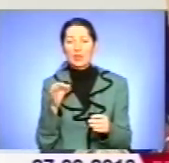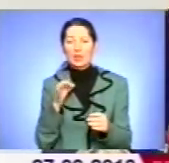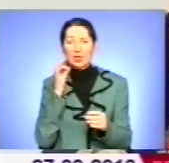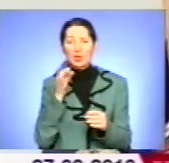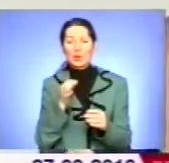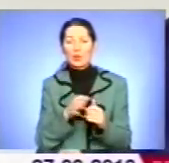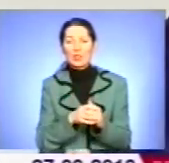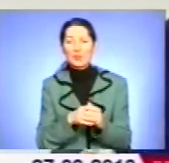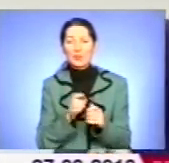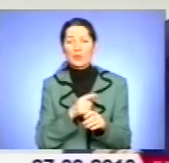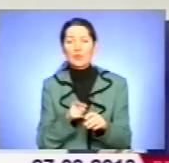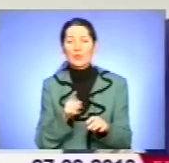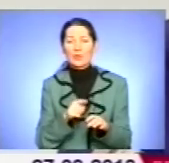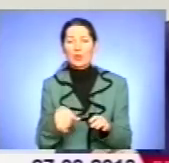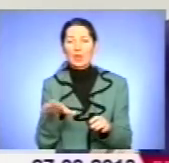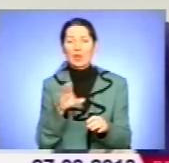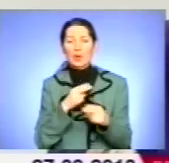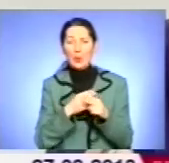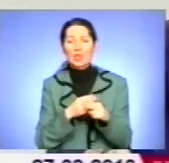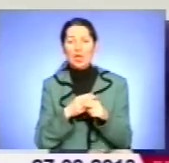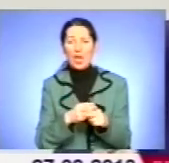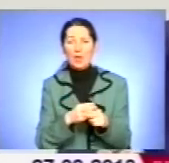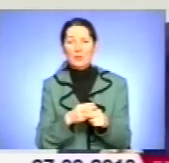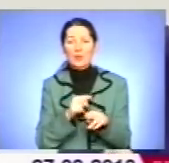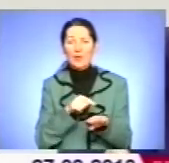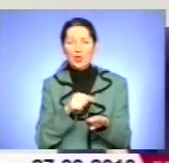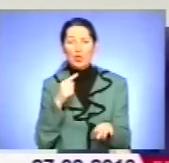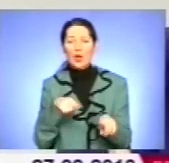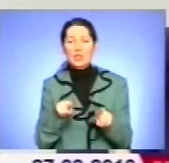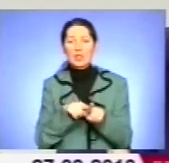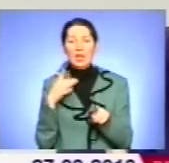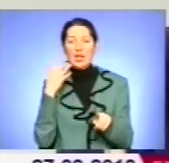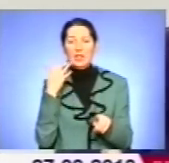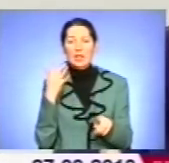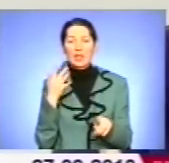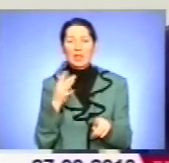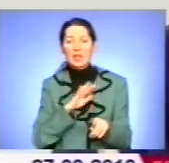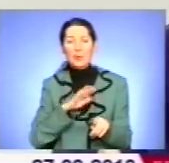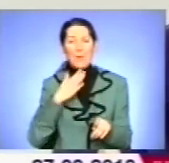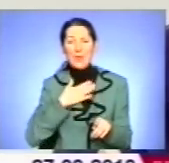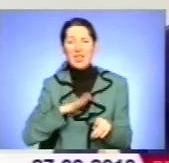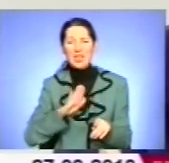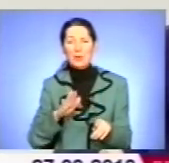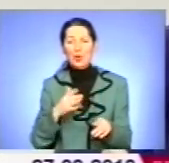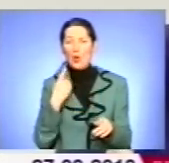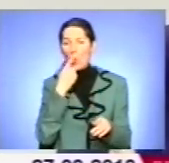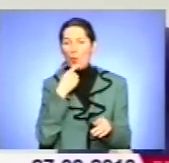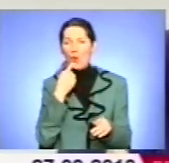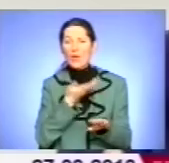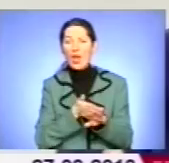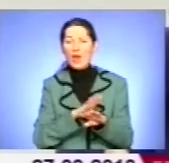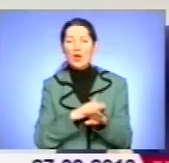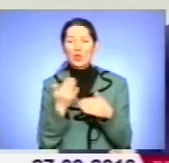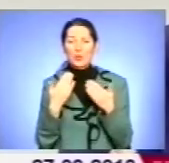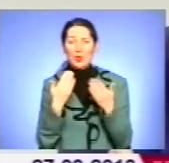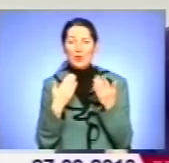відклеюється, і все на купу. Ну, і відчувається такий легенький дискомфорт, і в мові теж важко спілкуватися, тому що репетиції